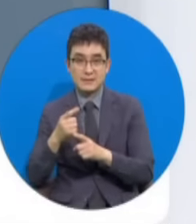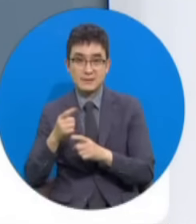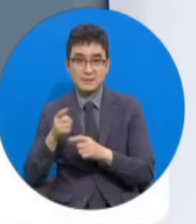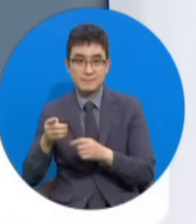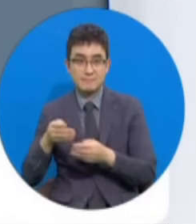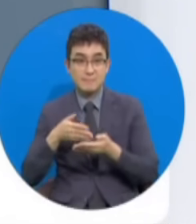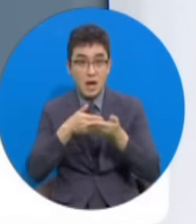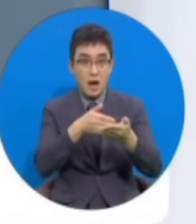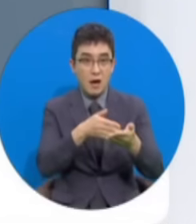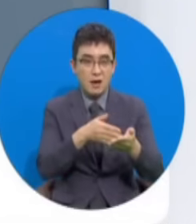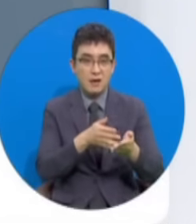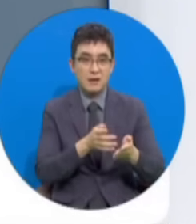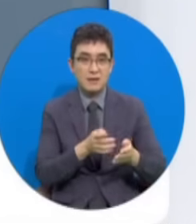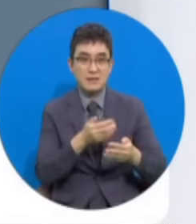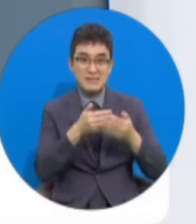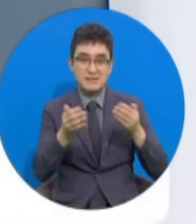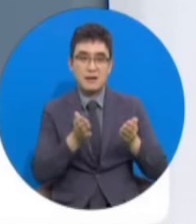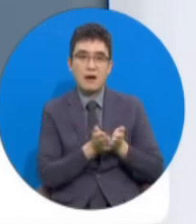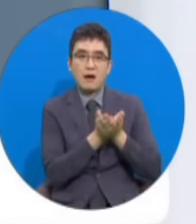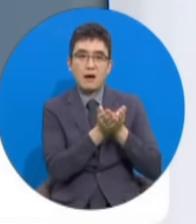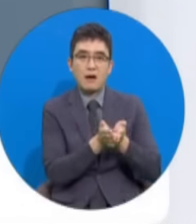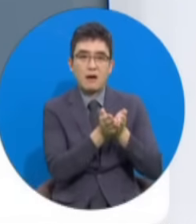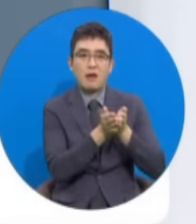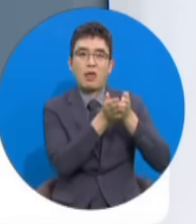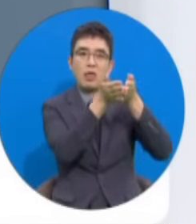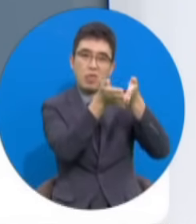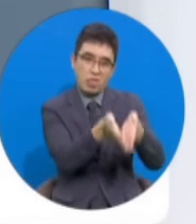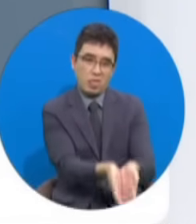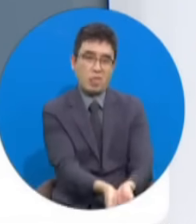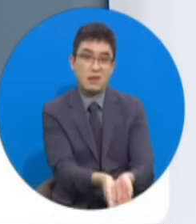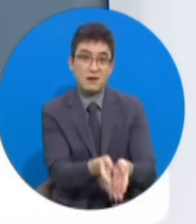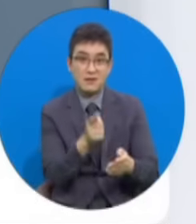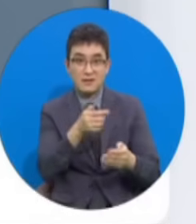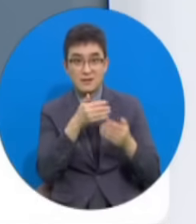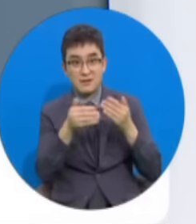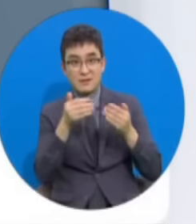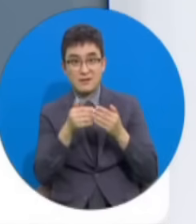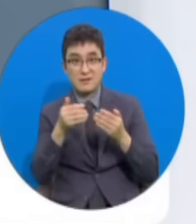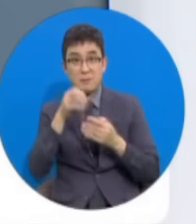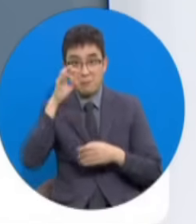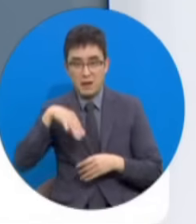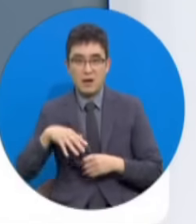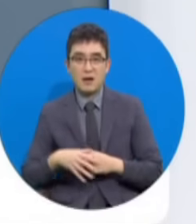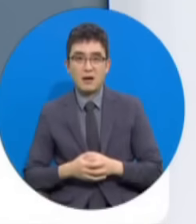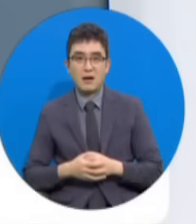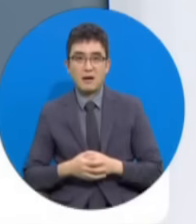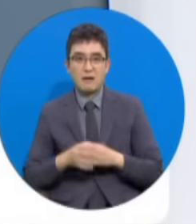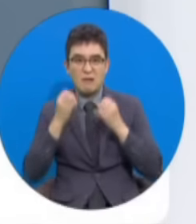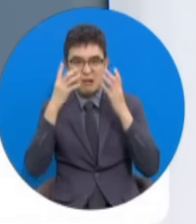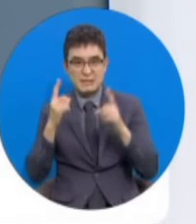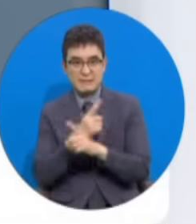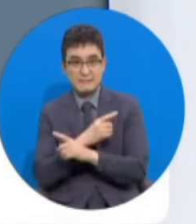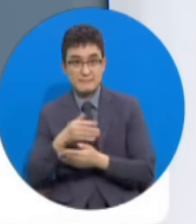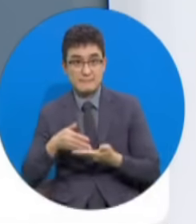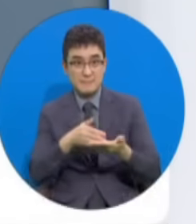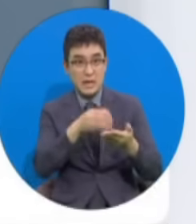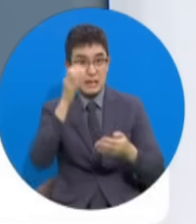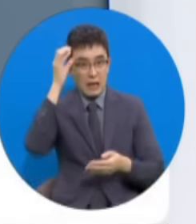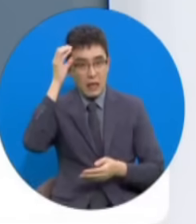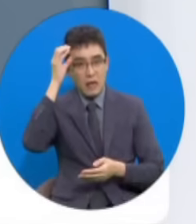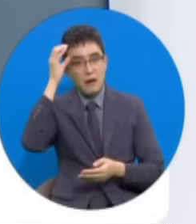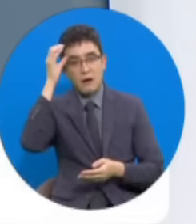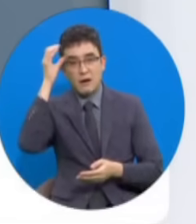아마 많은 사람들이 공감할 거라고 봅니다. 예. 지금 현재 이런 혁신안에 대해서 이미 기대감은 물 건너간 것 같은데 한 가지